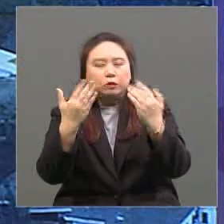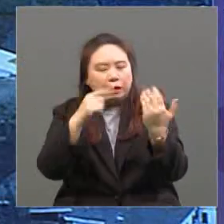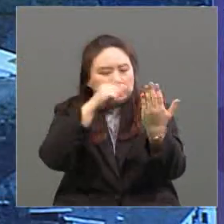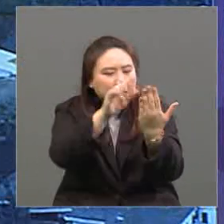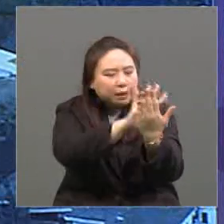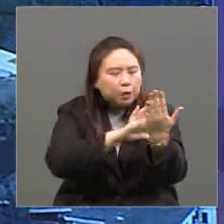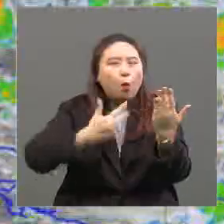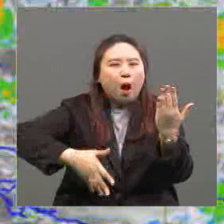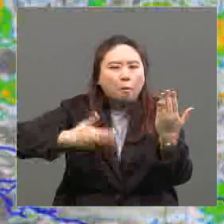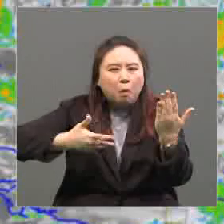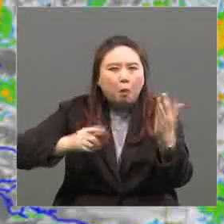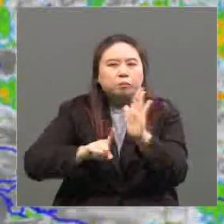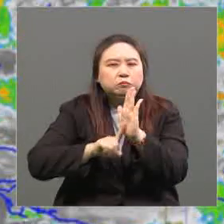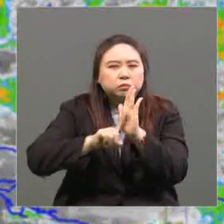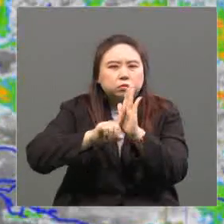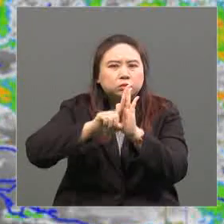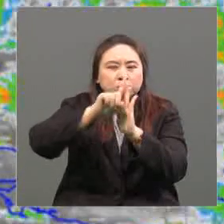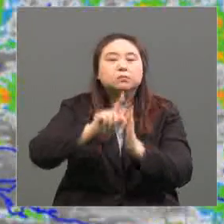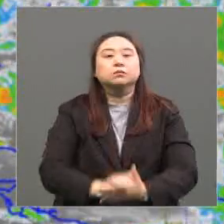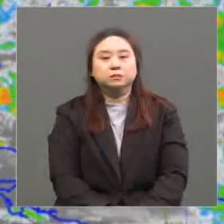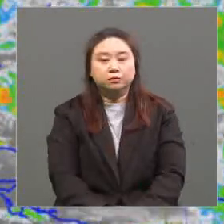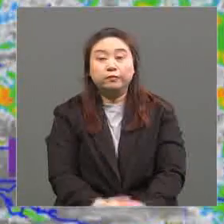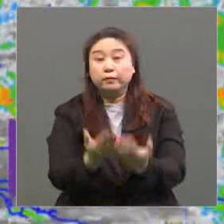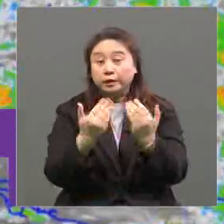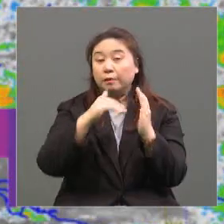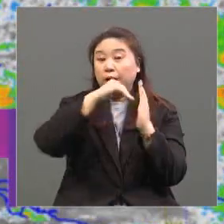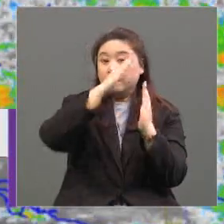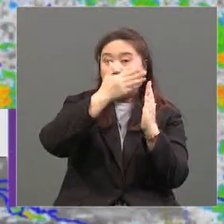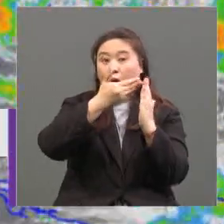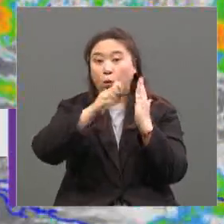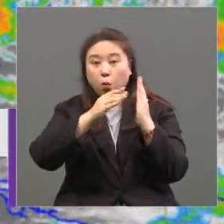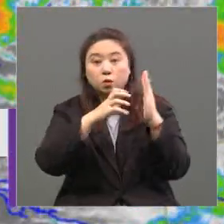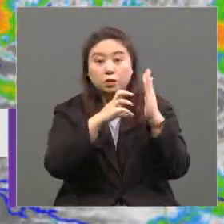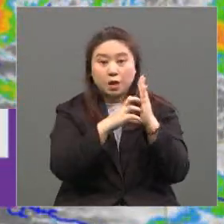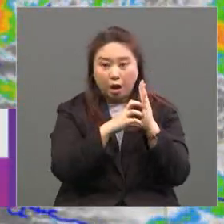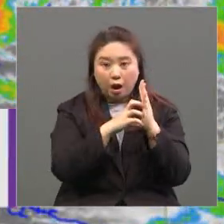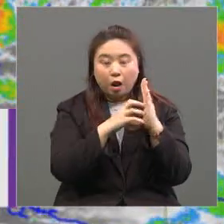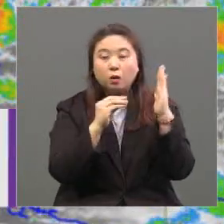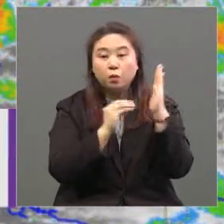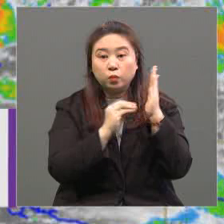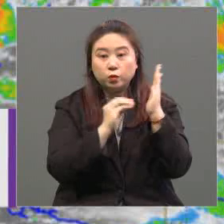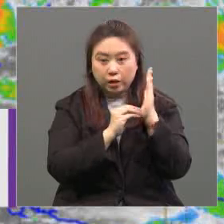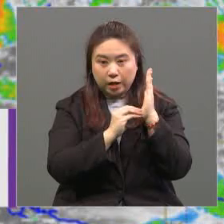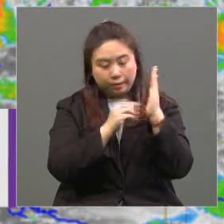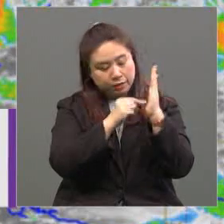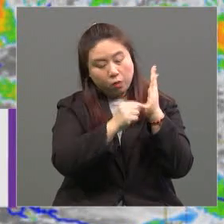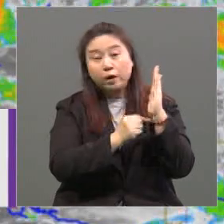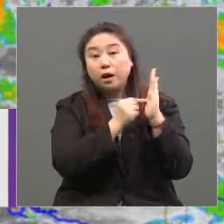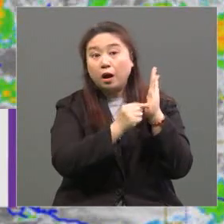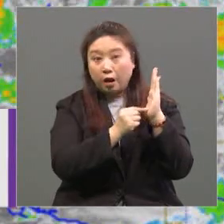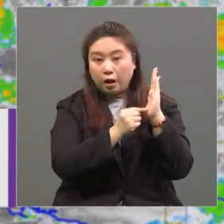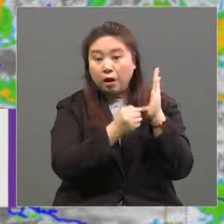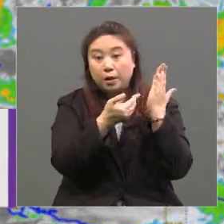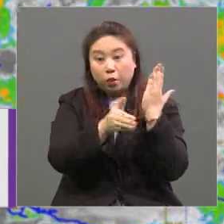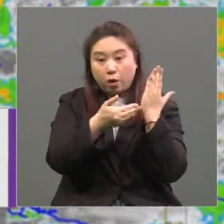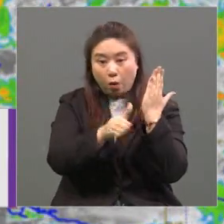ค่ะซึ่งในบริเวณภาคเหนือภาคตะวันออกเฉียงเหนือภาคกลางรวมทั้งกรุงเทพมหานครและปริมณฑลและภา